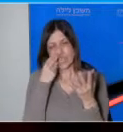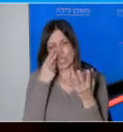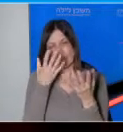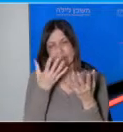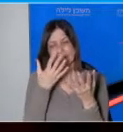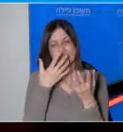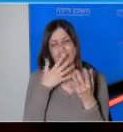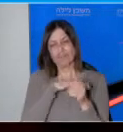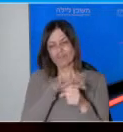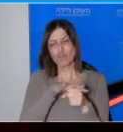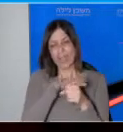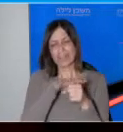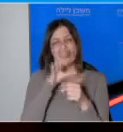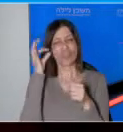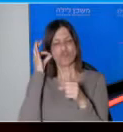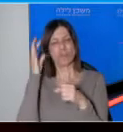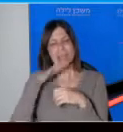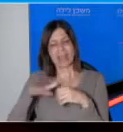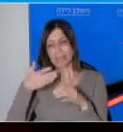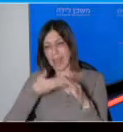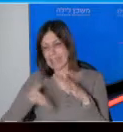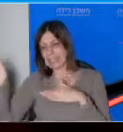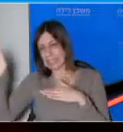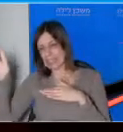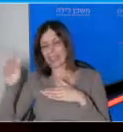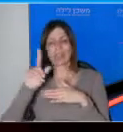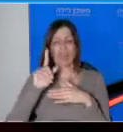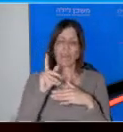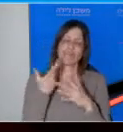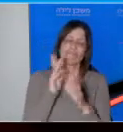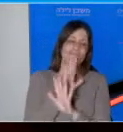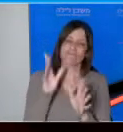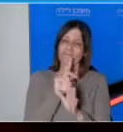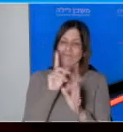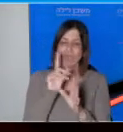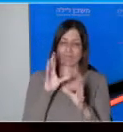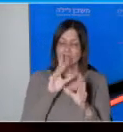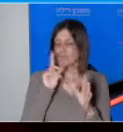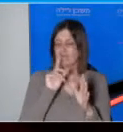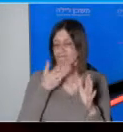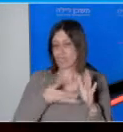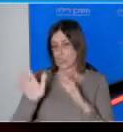הנשים ואת הילדים לצאת החוצה, אבל אף אחד לא נענה.